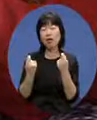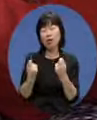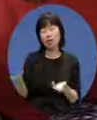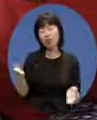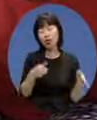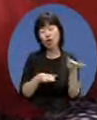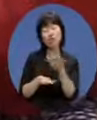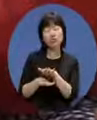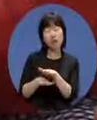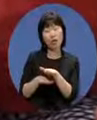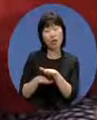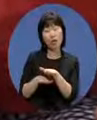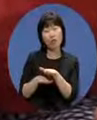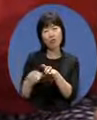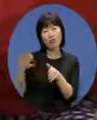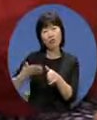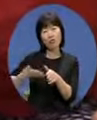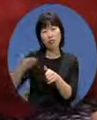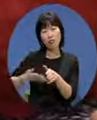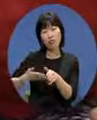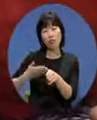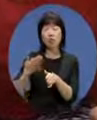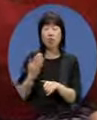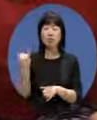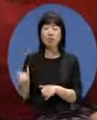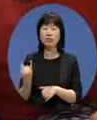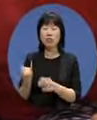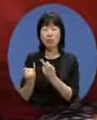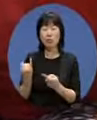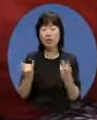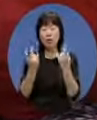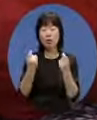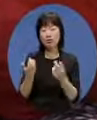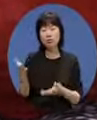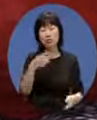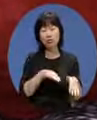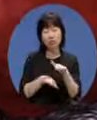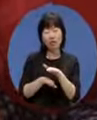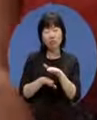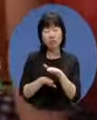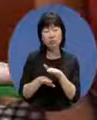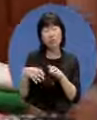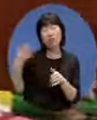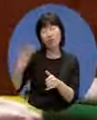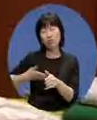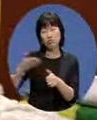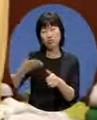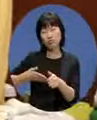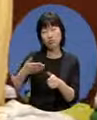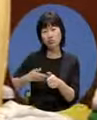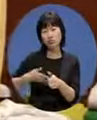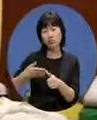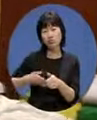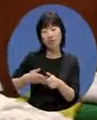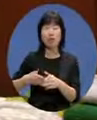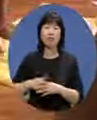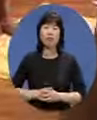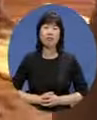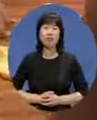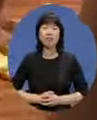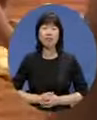개다 어 그지 지니야 오빠하고 같이 계자 그렇게 얘기해야지 오빠 같이